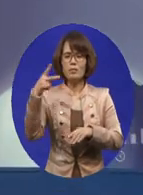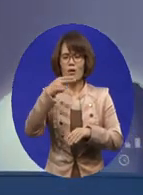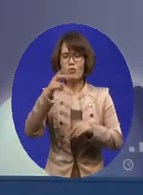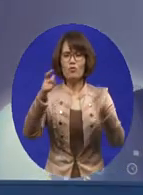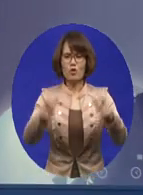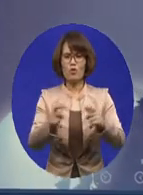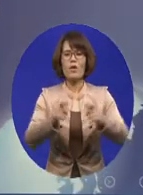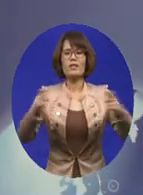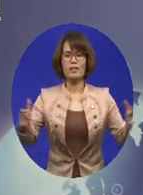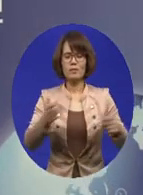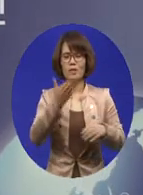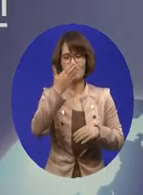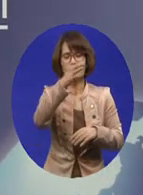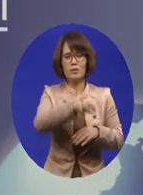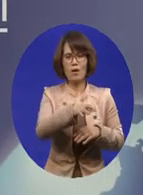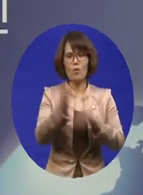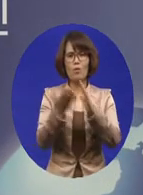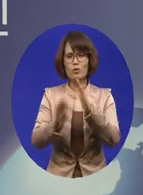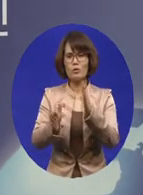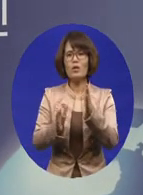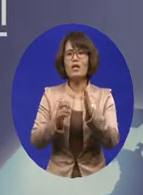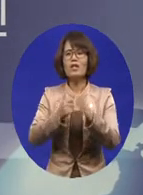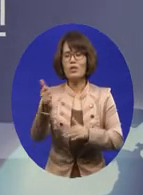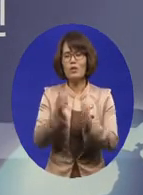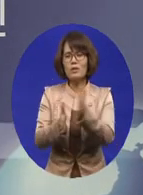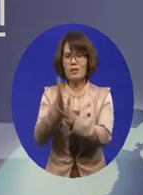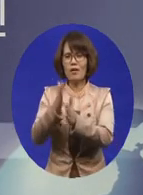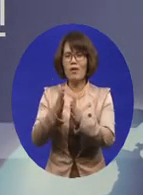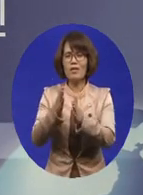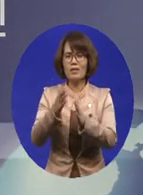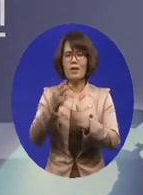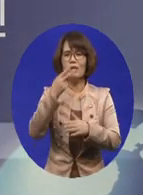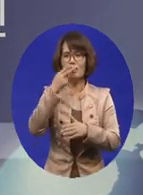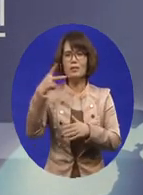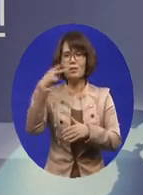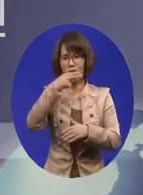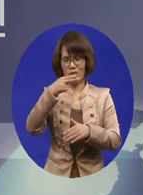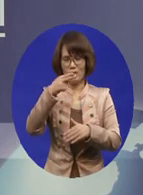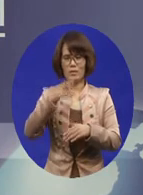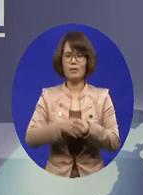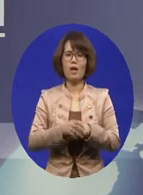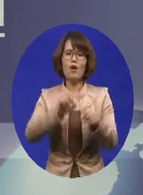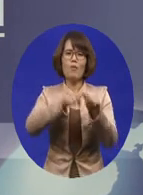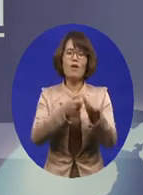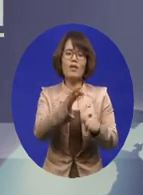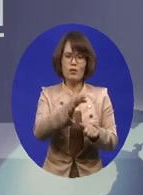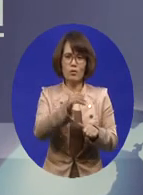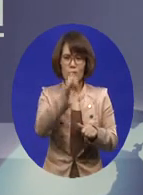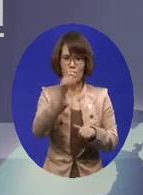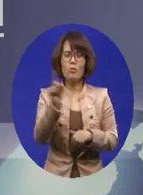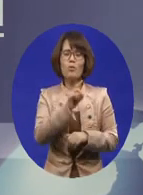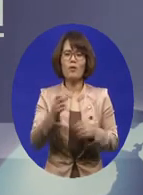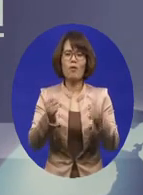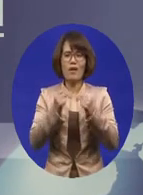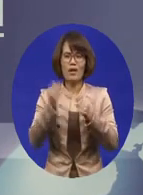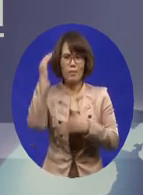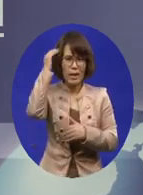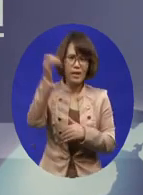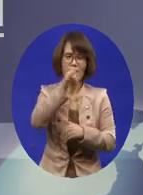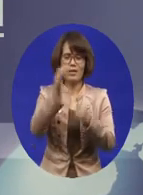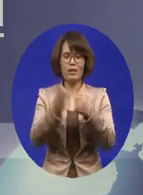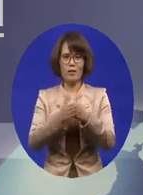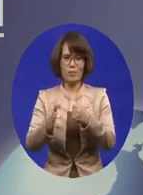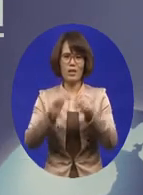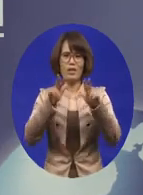확대됐습니다. 음식점과 공중이용시설 대부분에서 흡연이 금지되는데요. 과태료도 있고 무엇보다 건강에 좋지